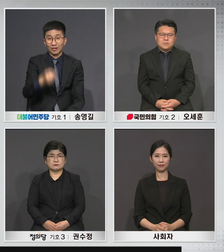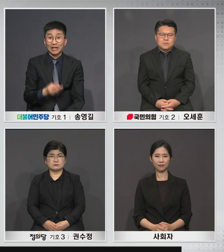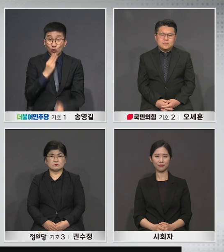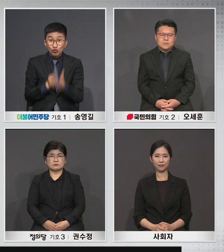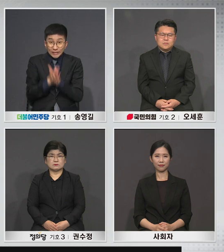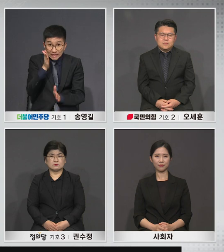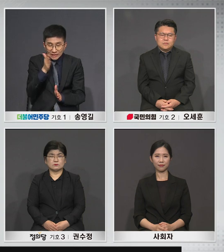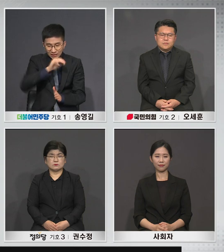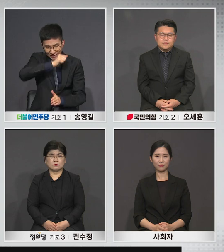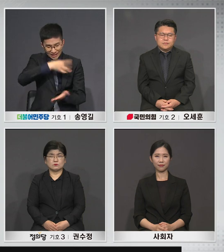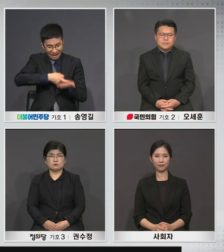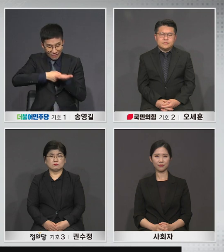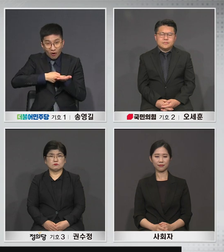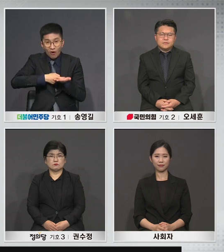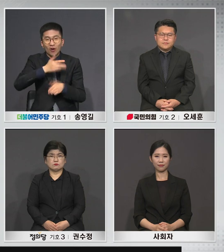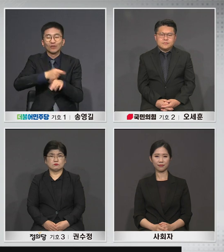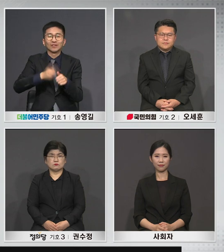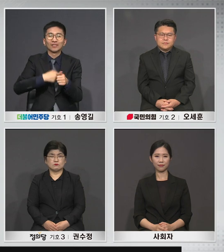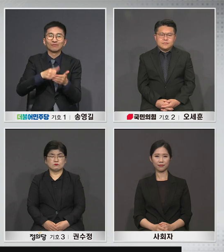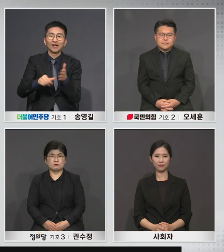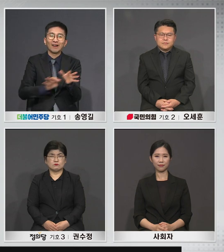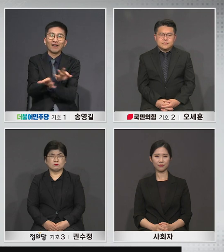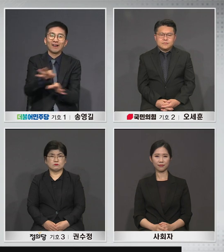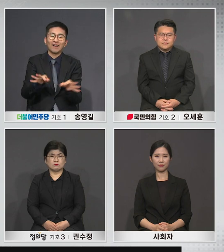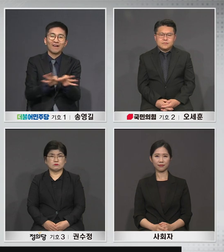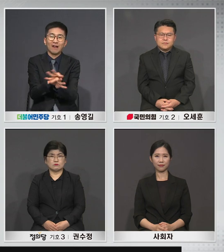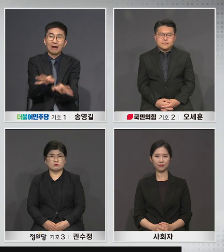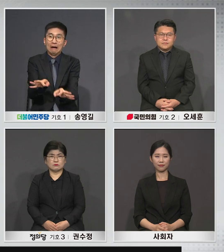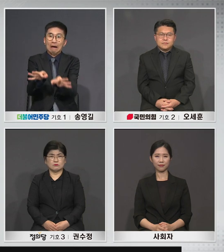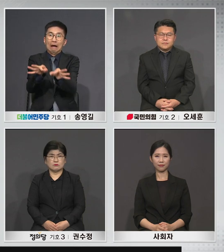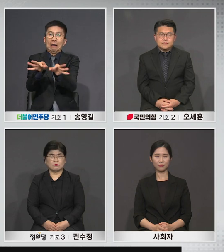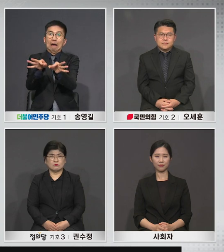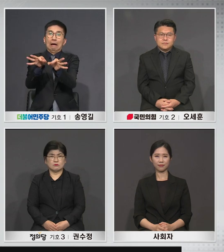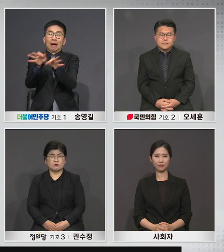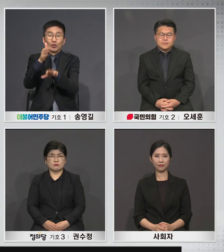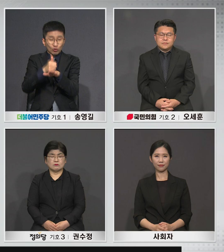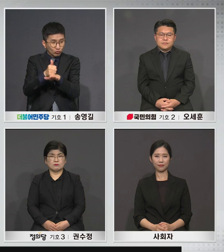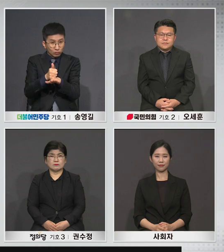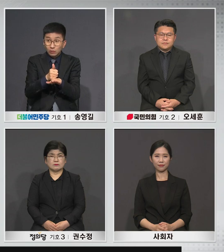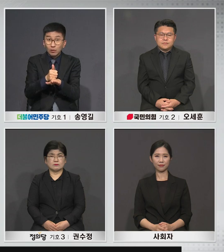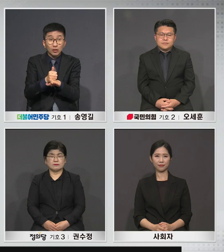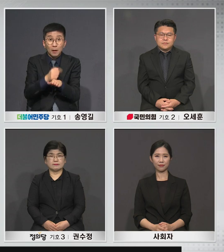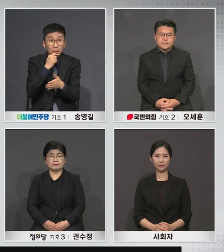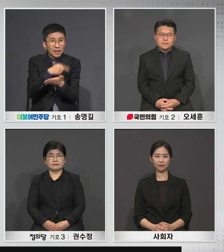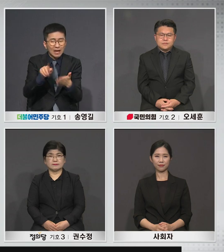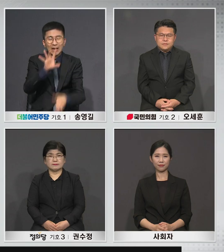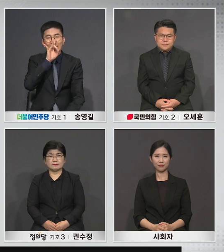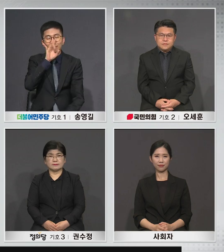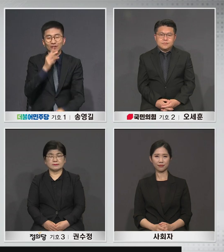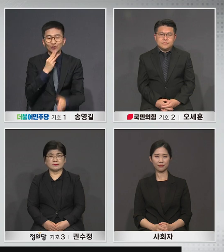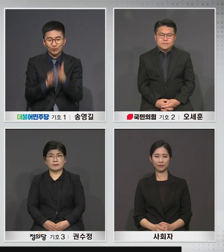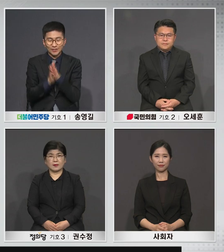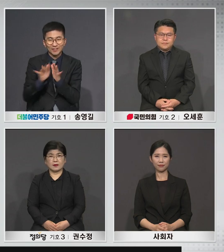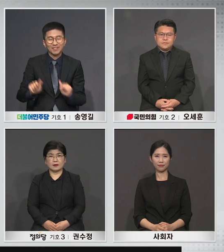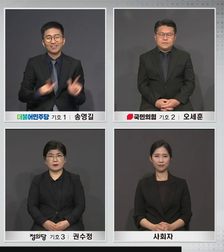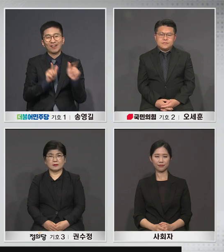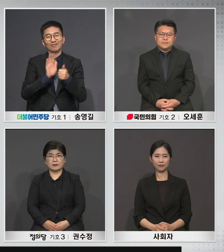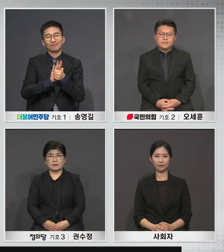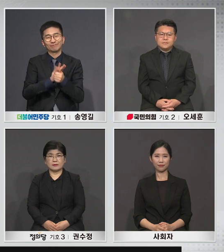줄여줌으로써 이런 물가 상승에 대비해서 생활을 할 수 있도록 뒷받침해 주는 거라고 생각합니다.